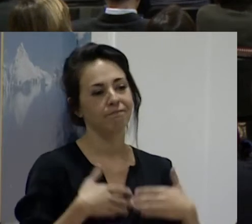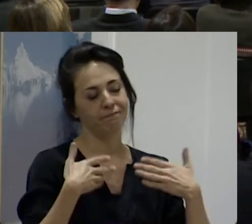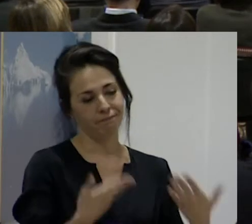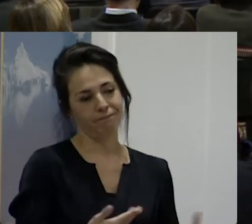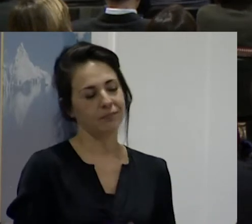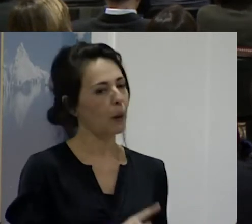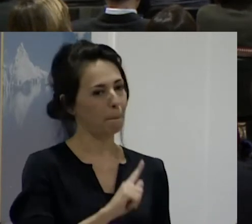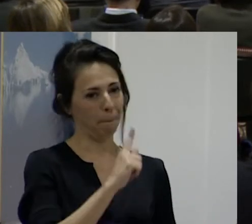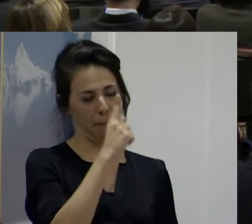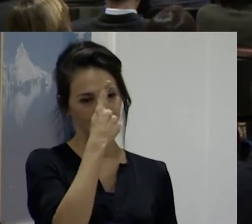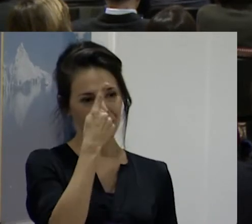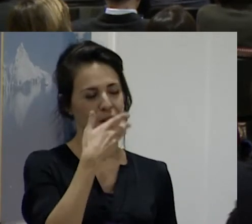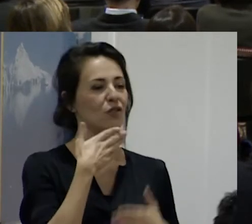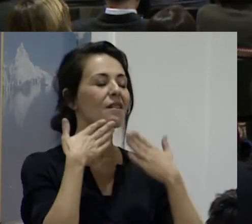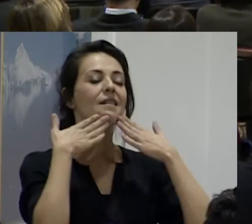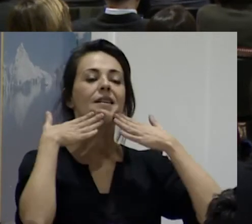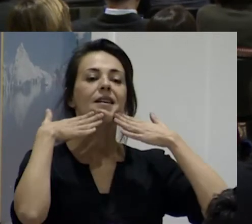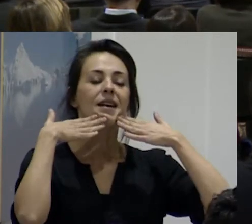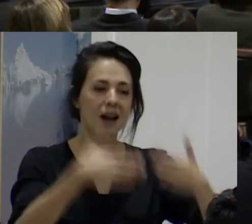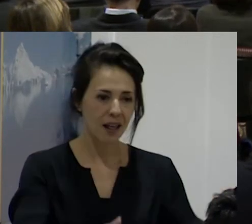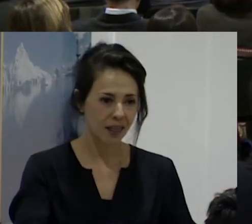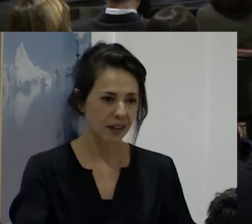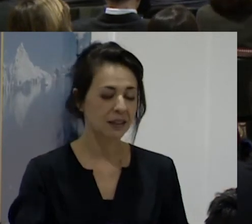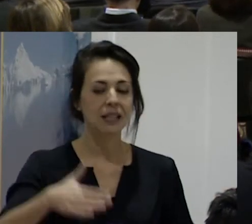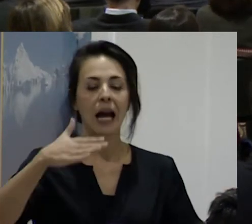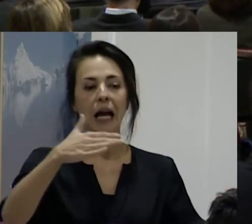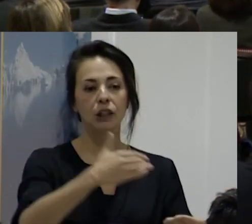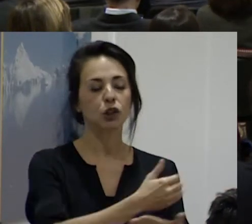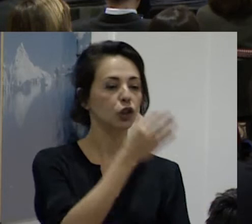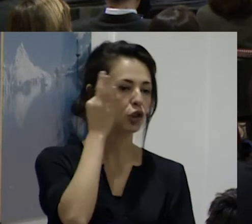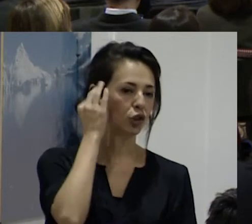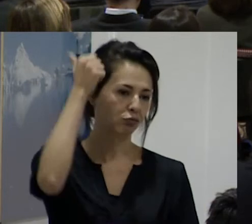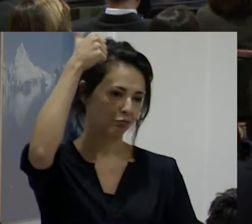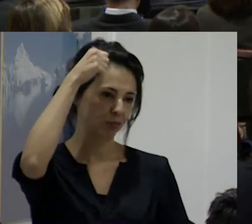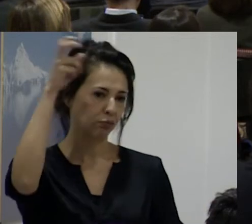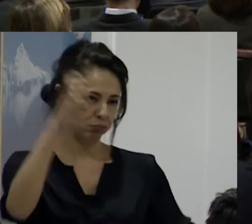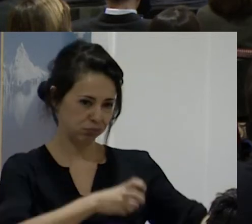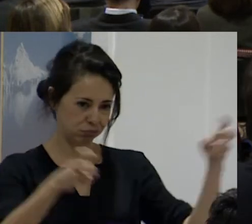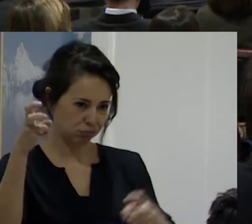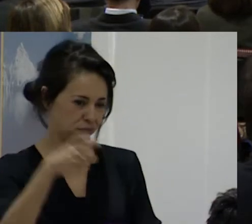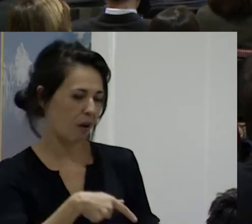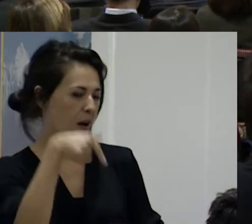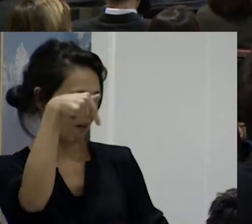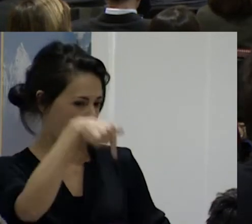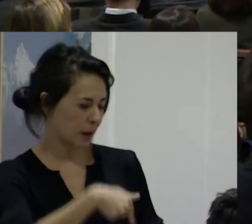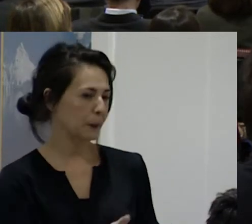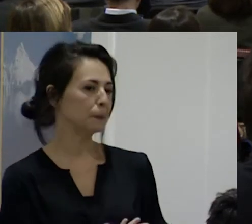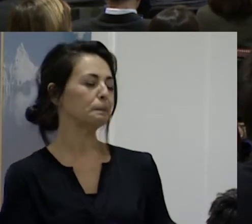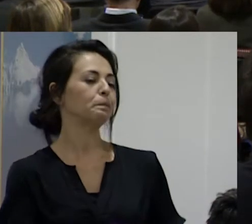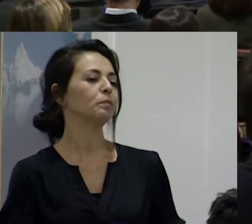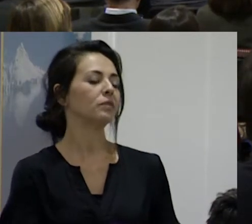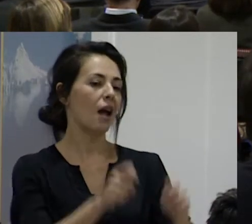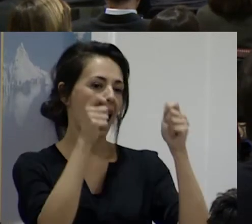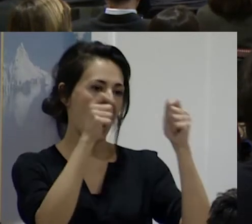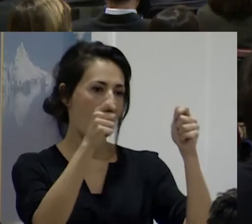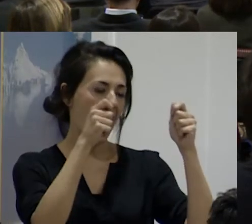en primer lloc el meu agraïment a totes i a tots els assistents que avui ens acompanyen en este acte